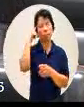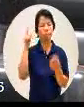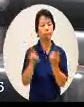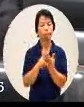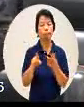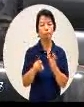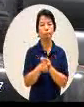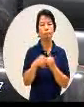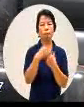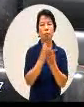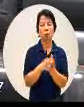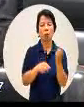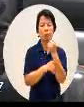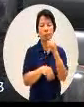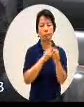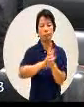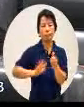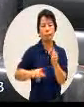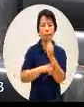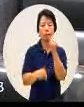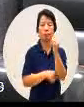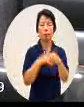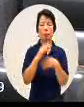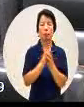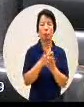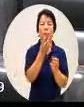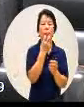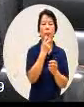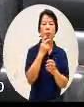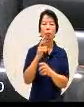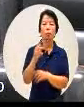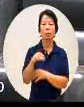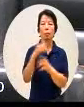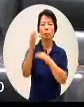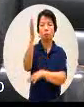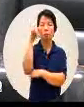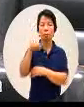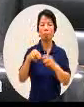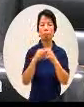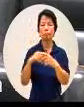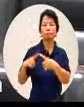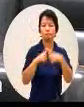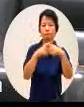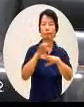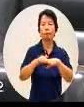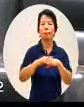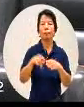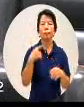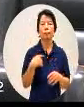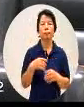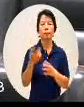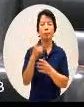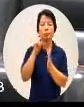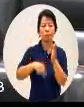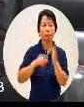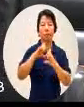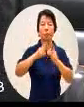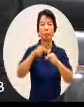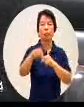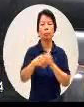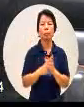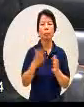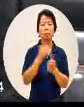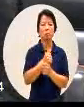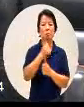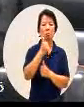牽扯到法律問題中央跟地方爭權所以李局長你簡單回答一下我時間有限署長知不支持你